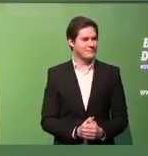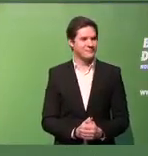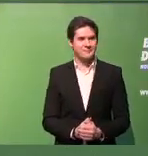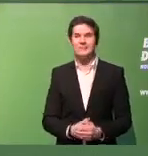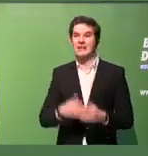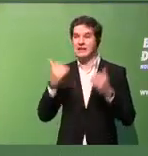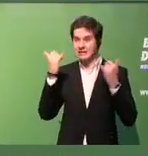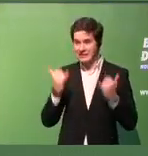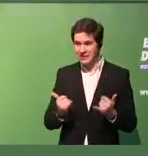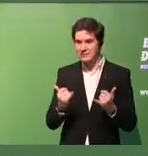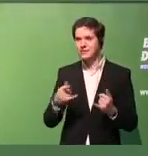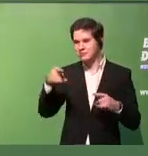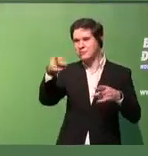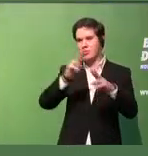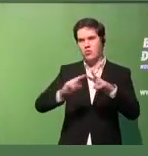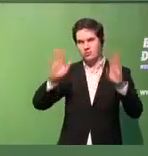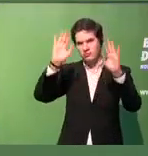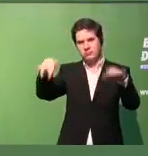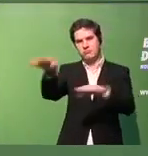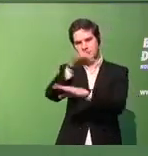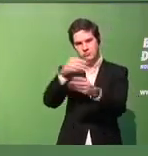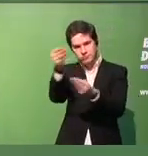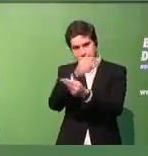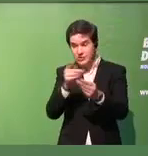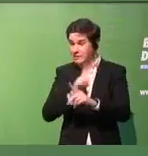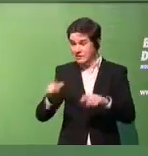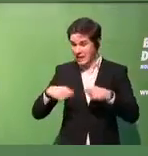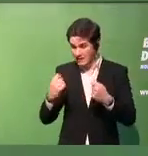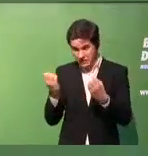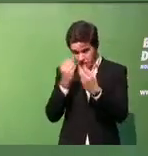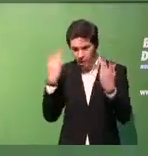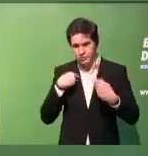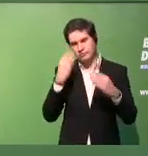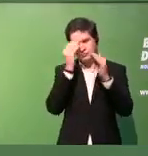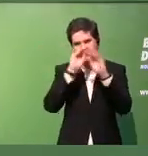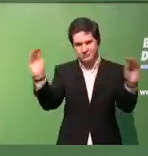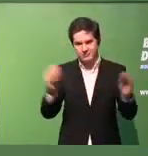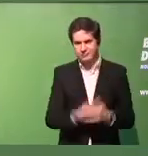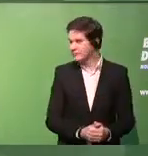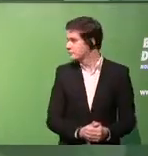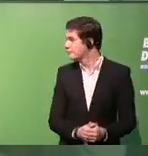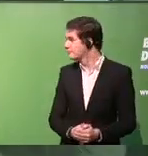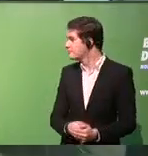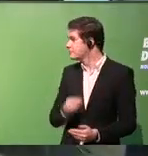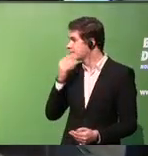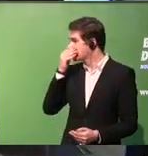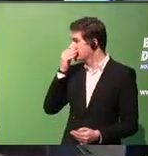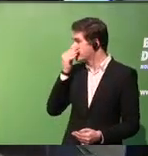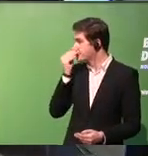Jetzt habt ihr Zeit, euch zu vernetzen, und sobald das Ergebnis da ist, hört ihr wieder von uns.